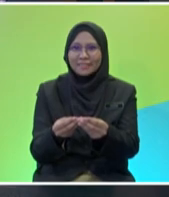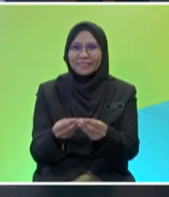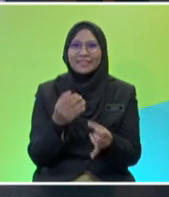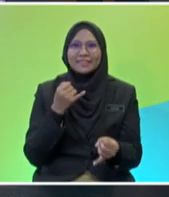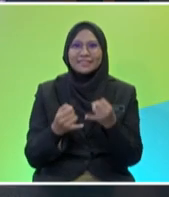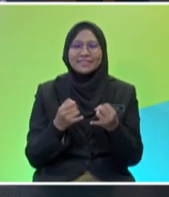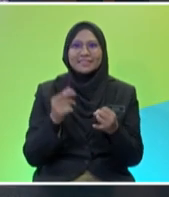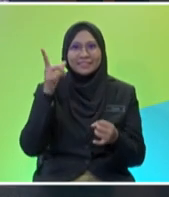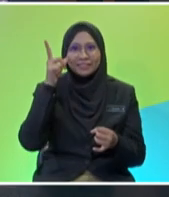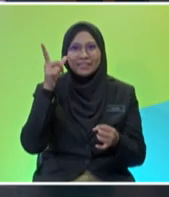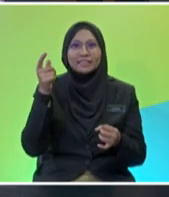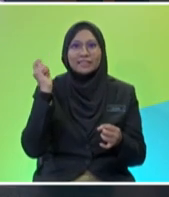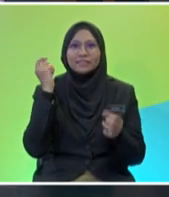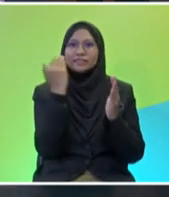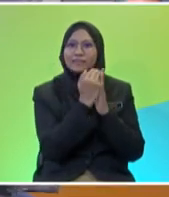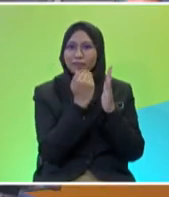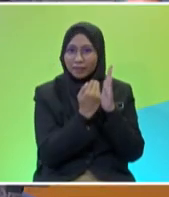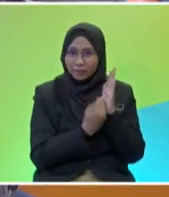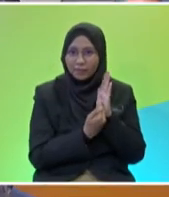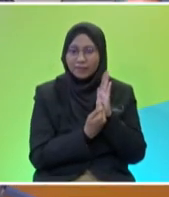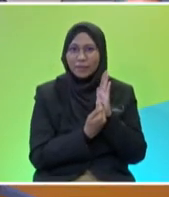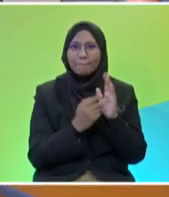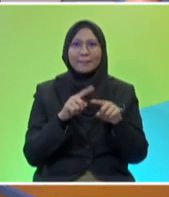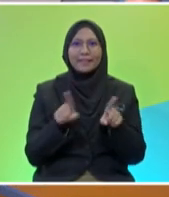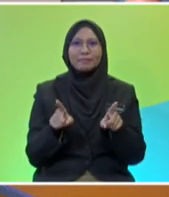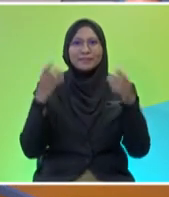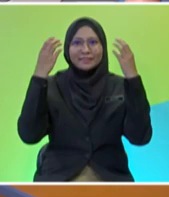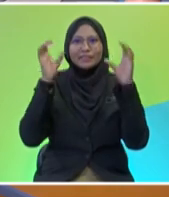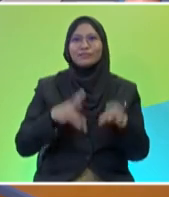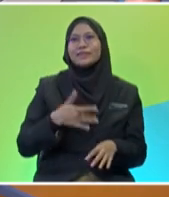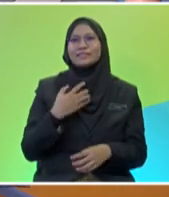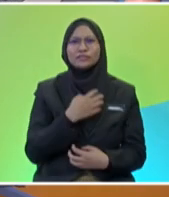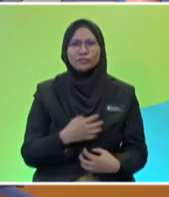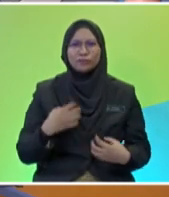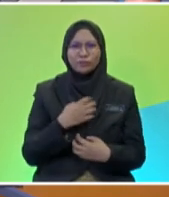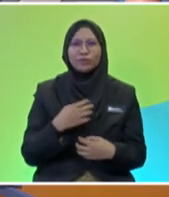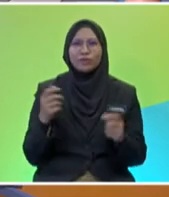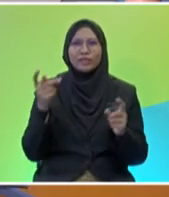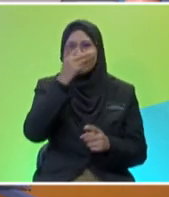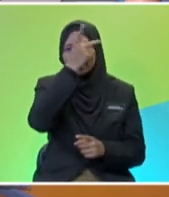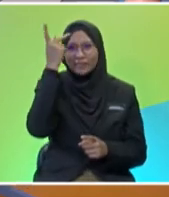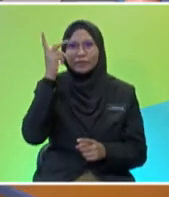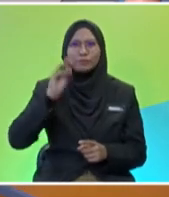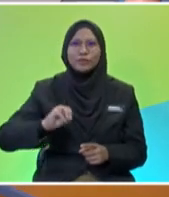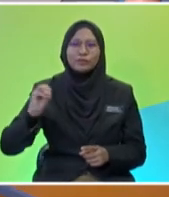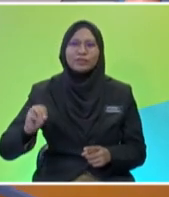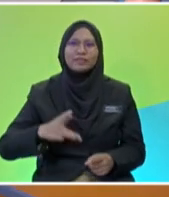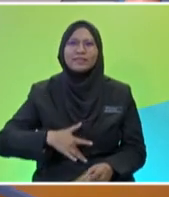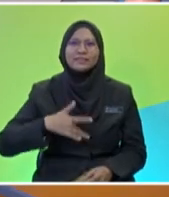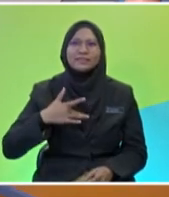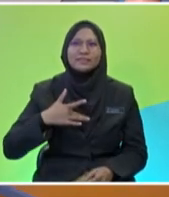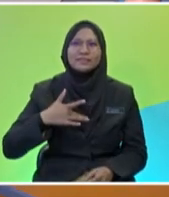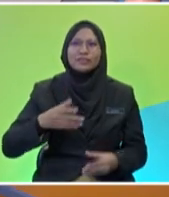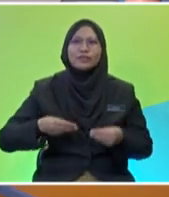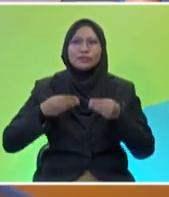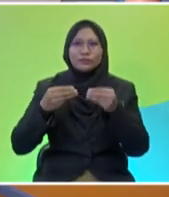hampir sama tapi saya sangat teruji hal ini dengan semangat ini dan